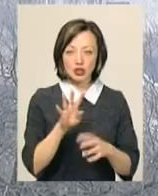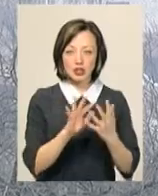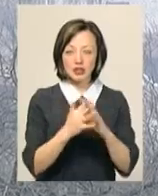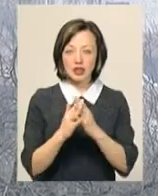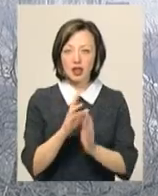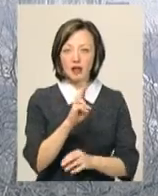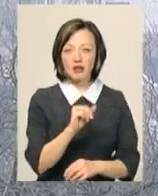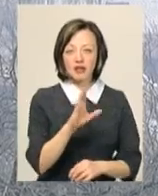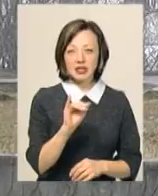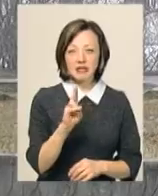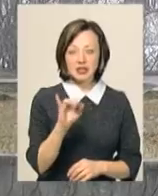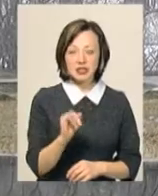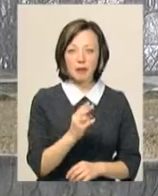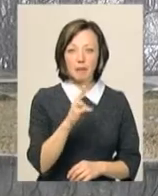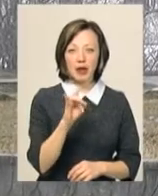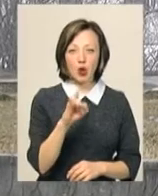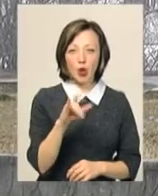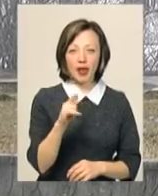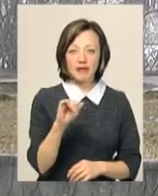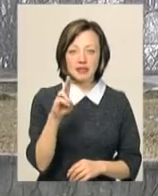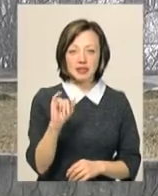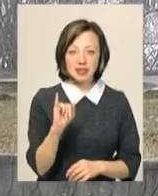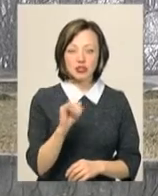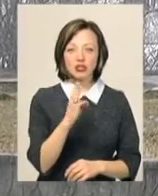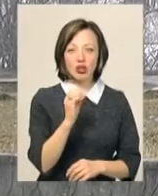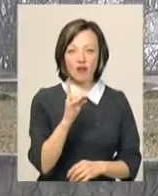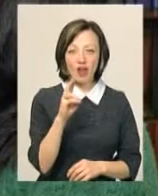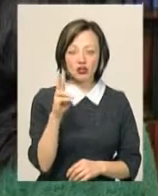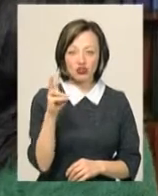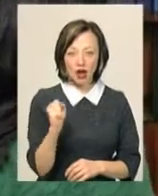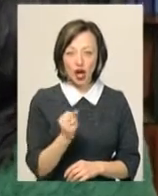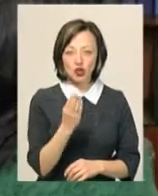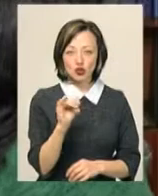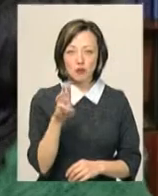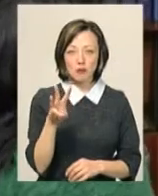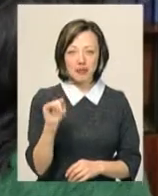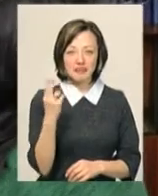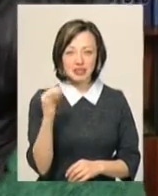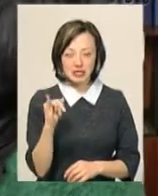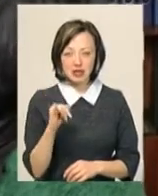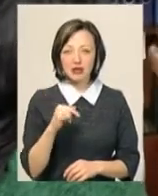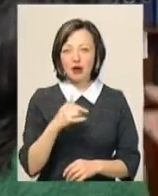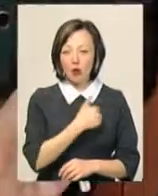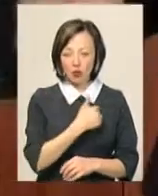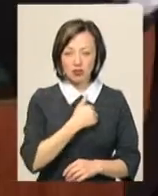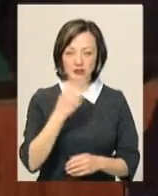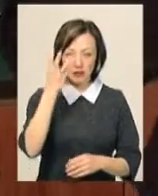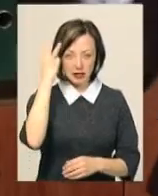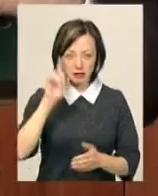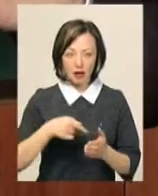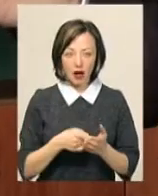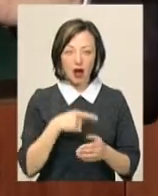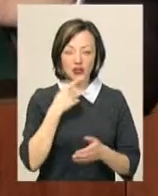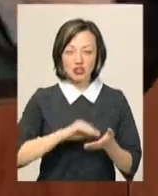це Давидківці, Пирогівці, Шаровечка та Шумівці, прагнуть у Хмельницькому. Секретар міської ради Михайло Кривак каже, місто має розвиватись,